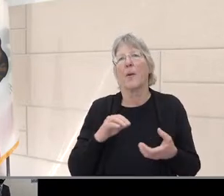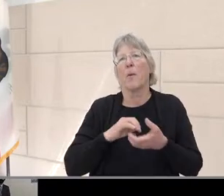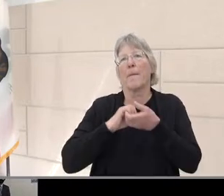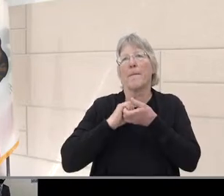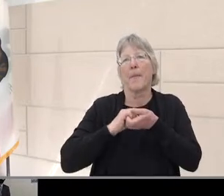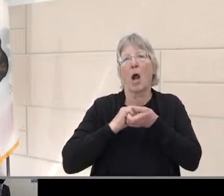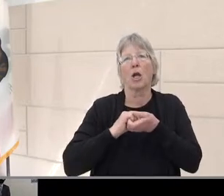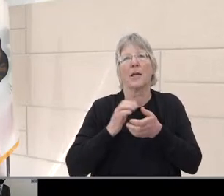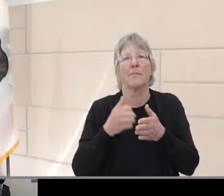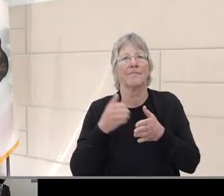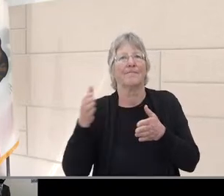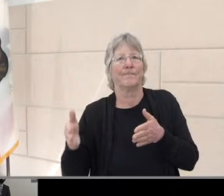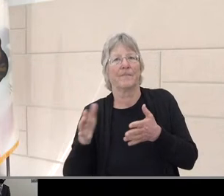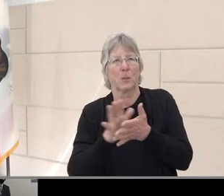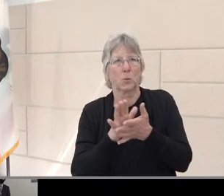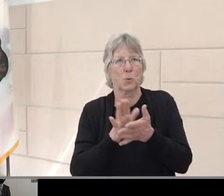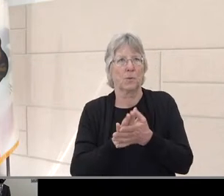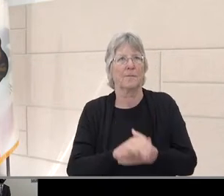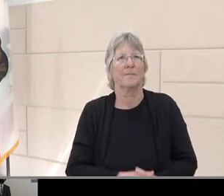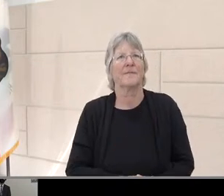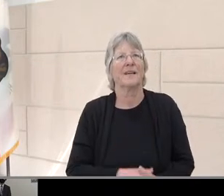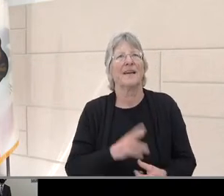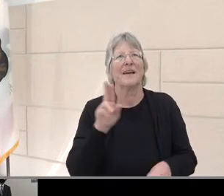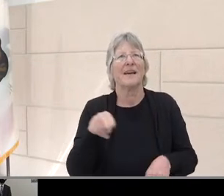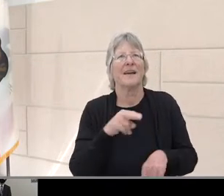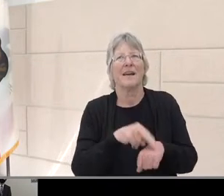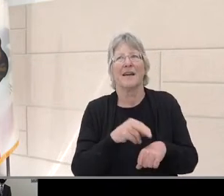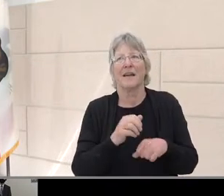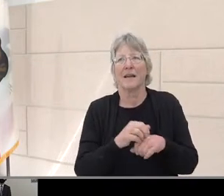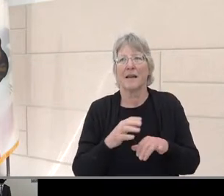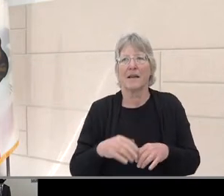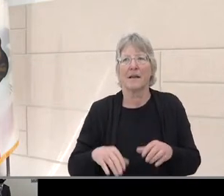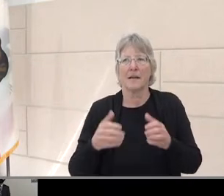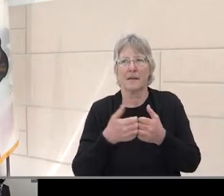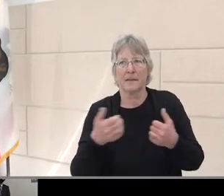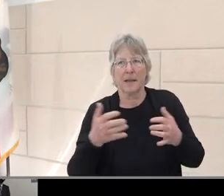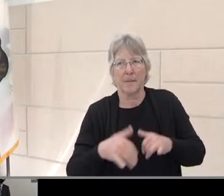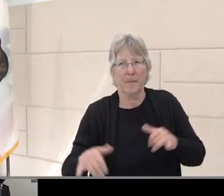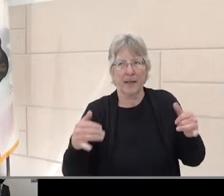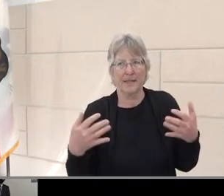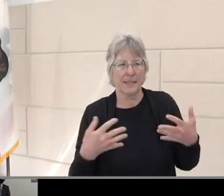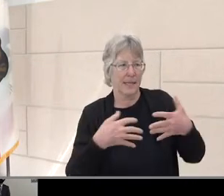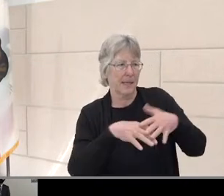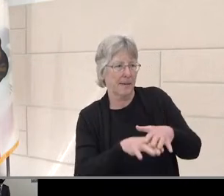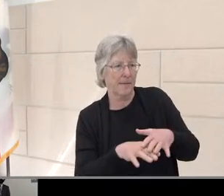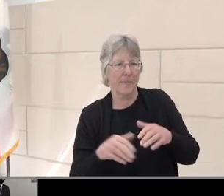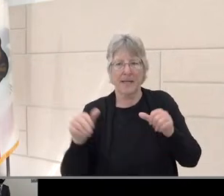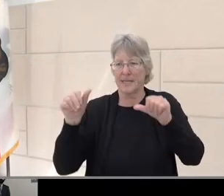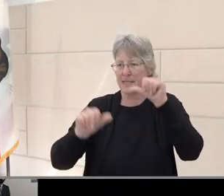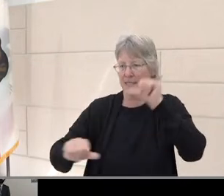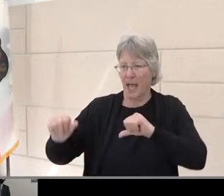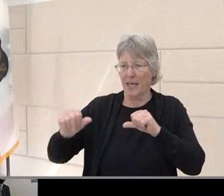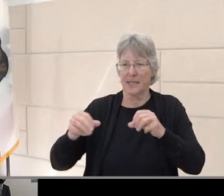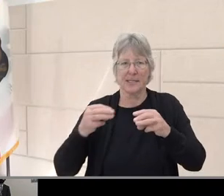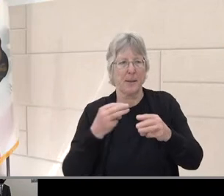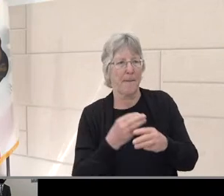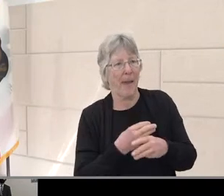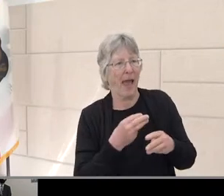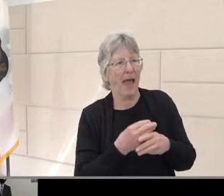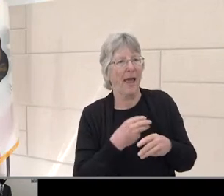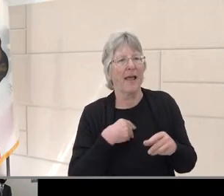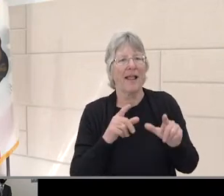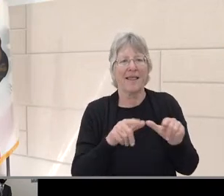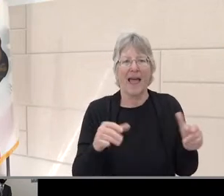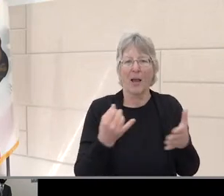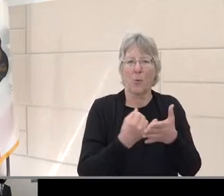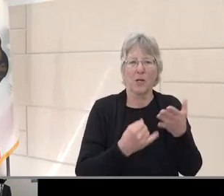កាន់នឹងចូលរួមជាមួយនឹងគ្រូដែលមាននៅក្នុងភូមិគេនឹងដាក់ចូលរួមនៅក្នុ